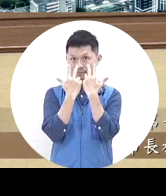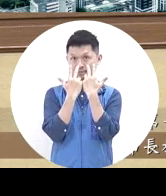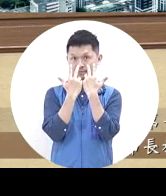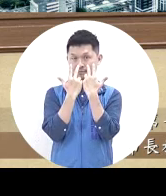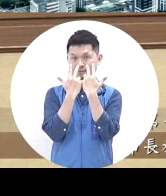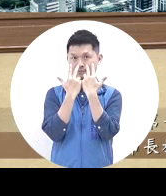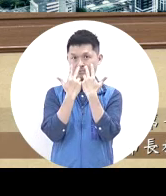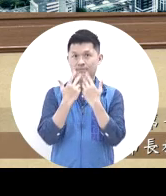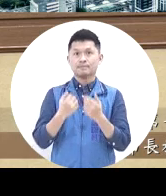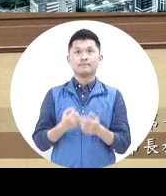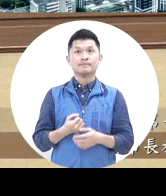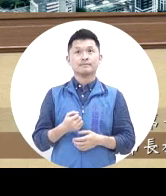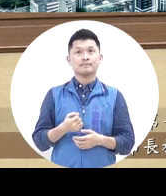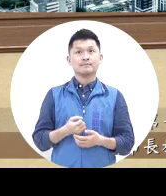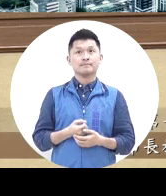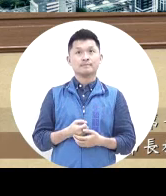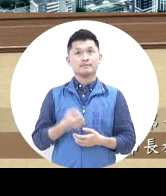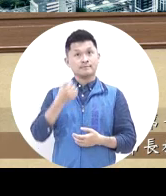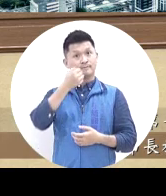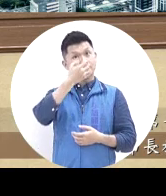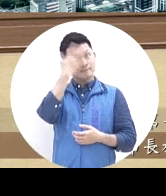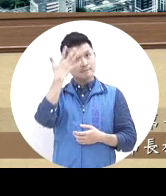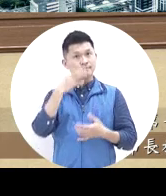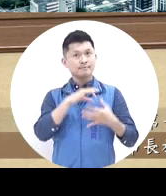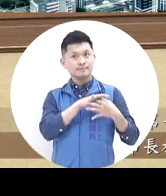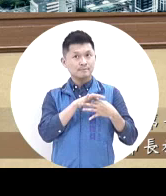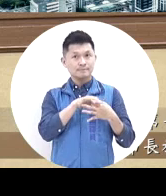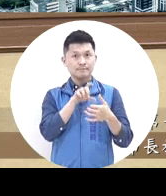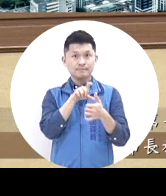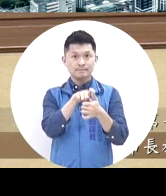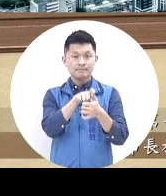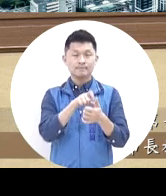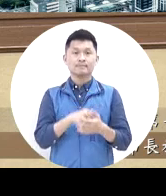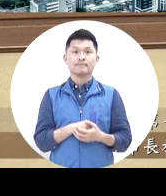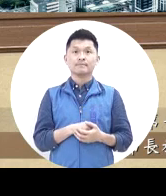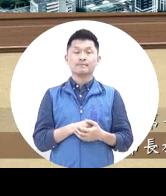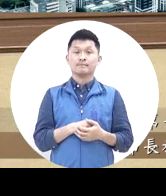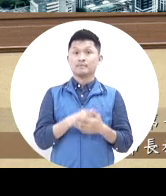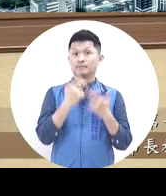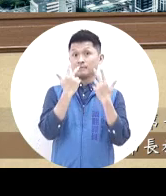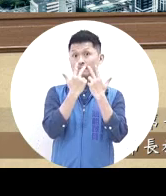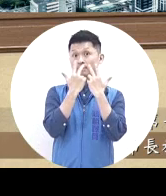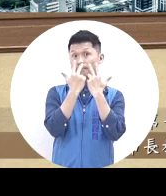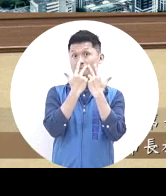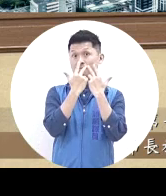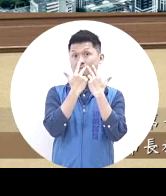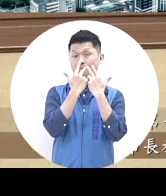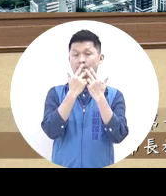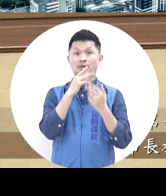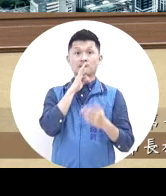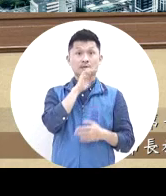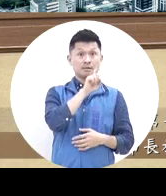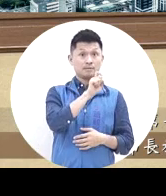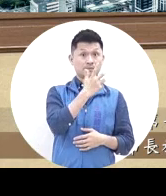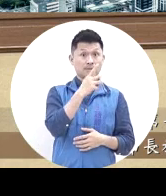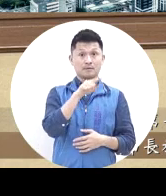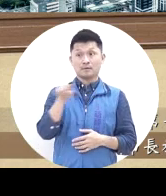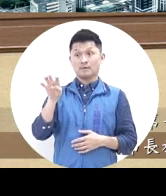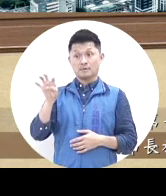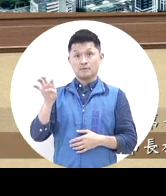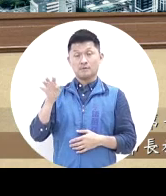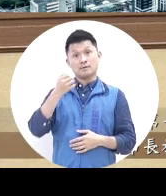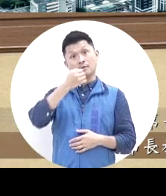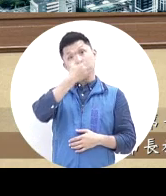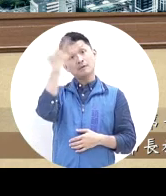青年的相关的议题，因为新北市有18到40岁的青年，共